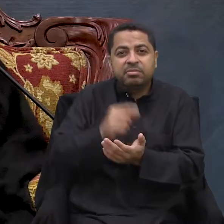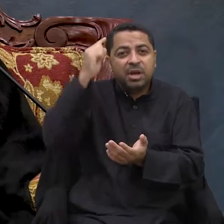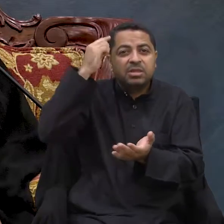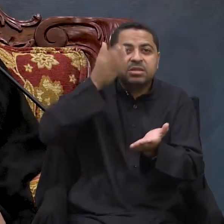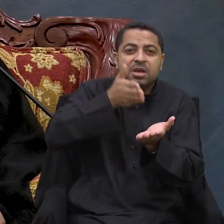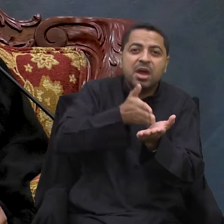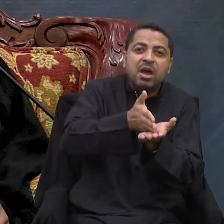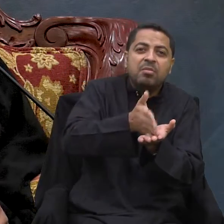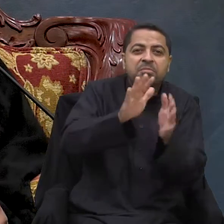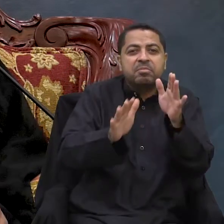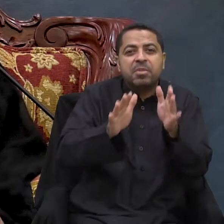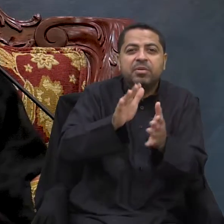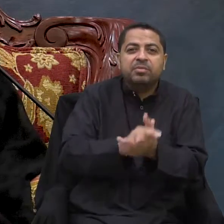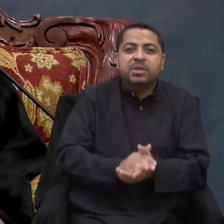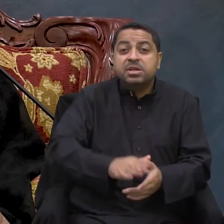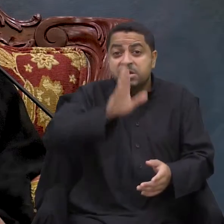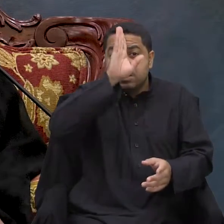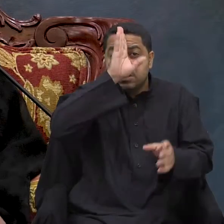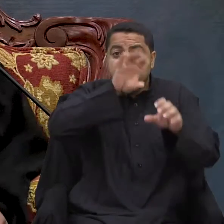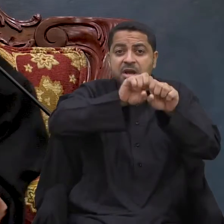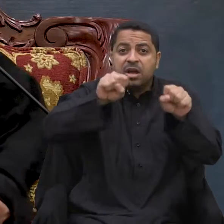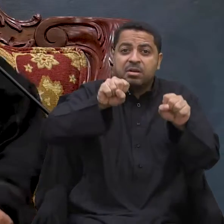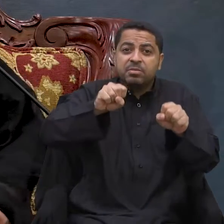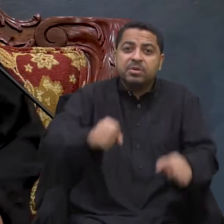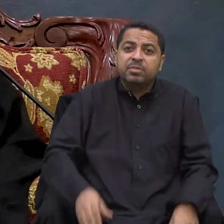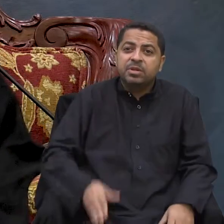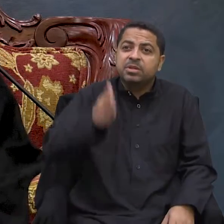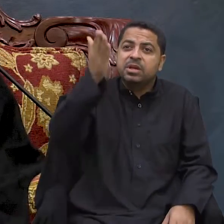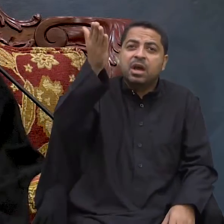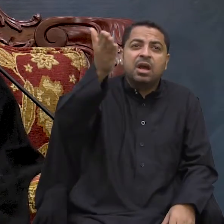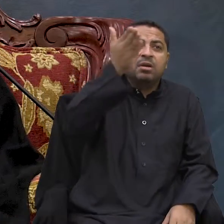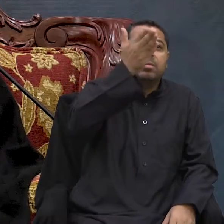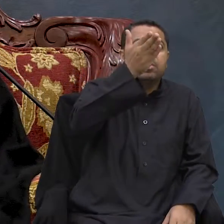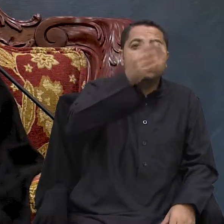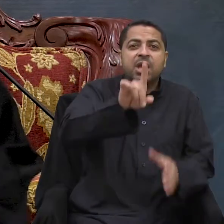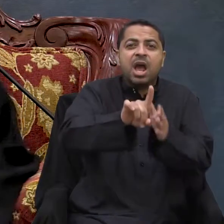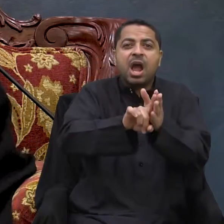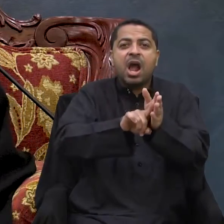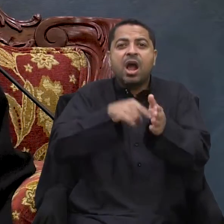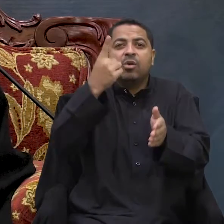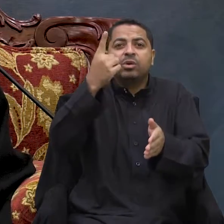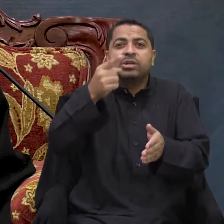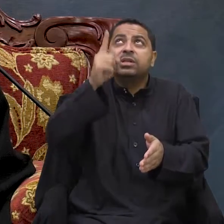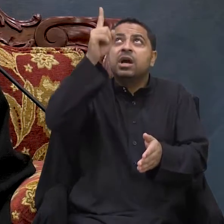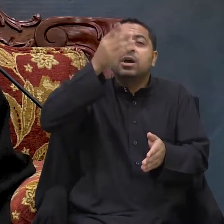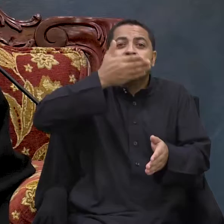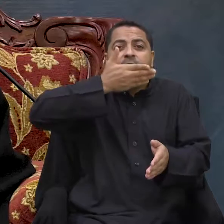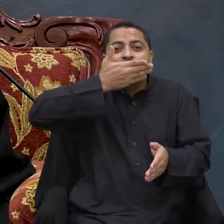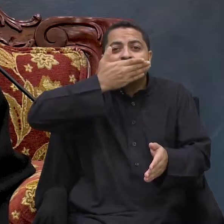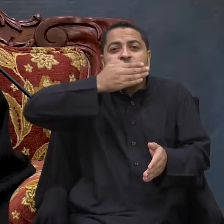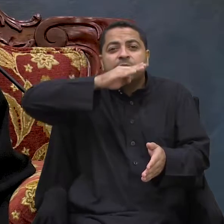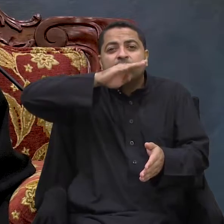الهداية. فبدأ يخطب فيهم، افتتح كلامه بالقول: الحمد